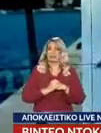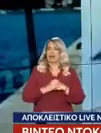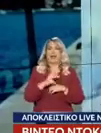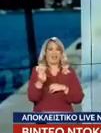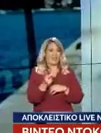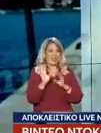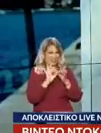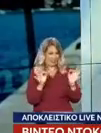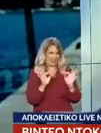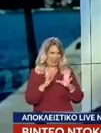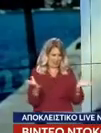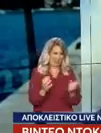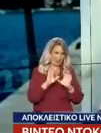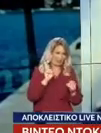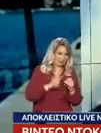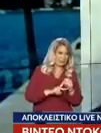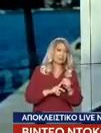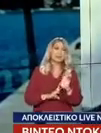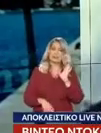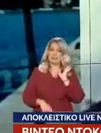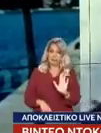δεν είναι αυτή μόνο. Ο άνδρας που βλέπετε